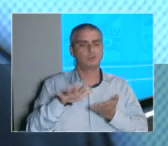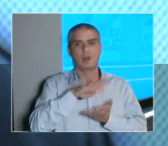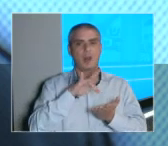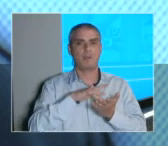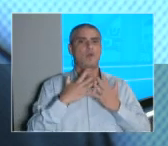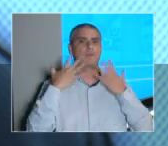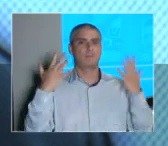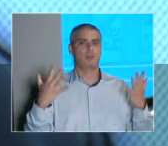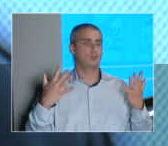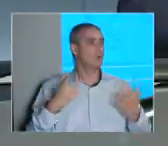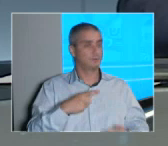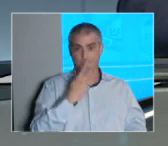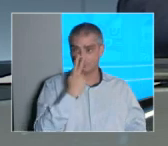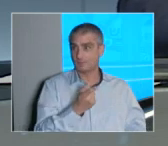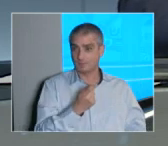בגדול.